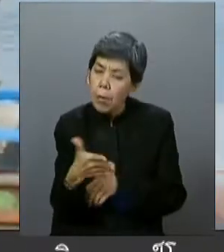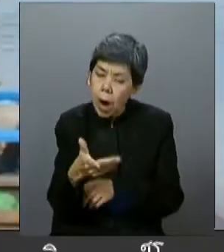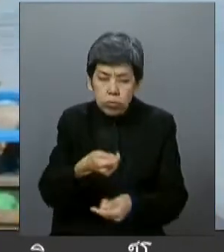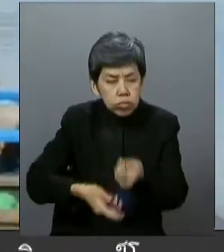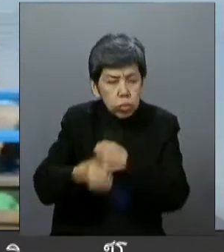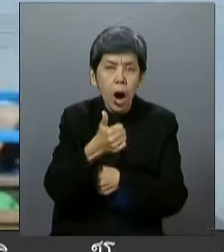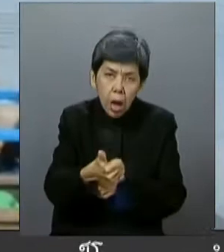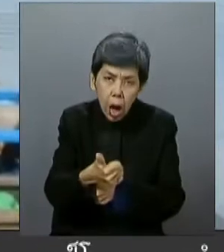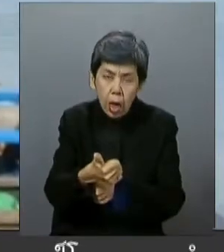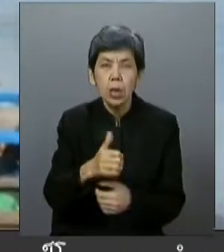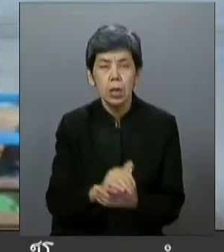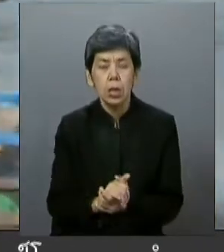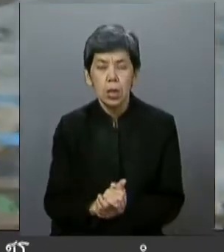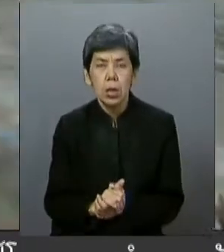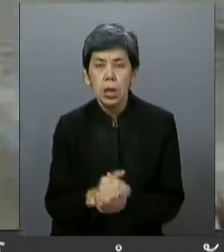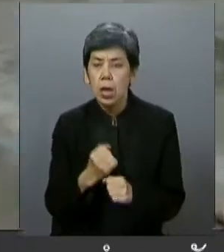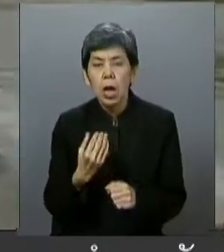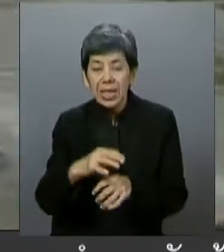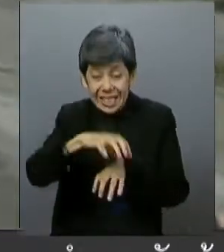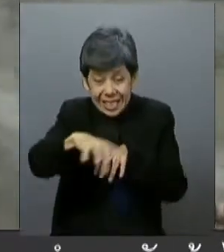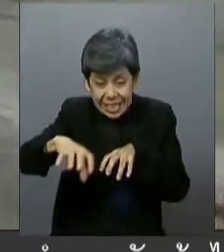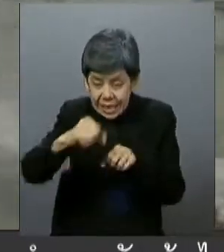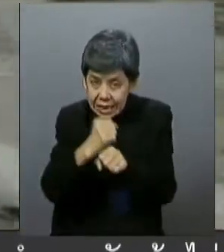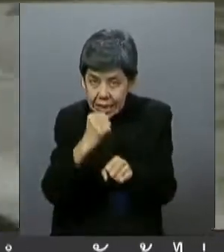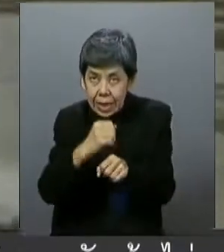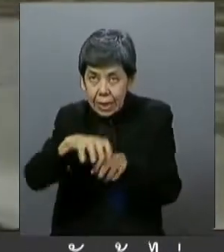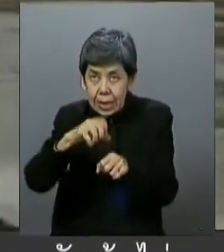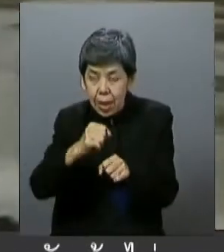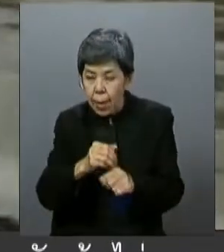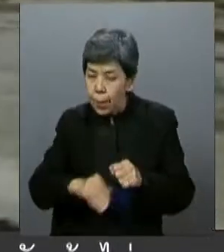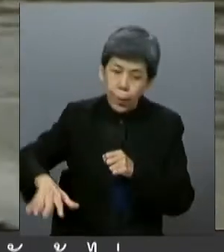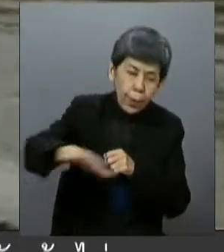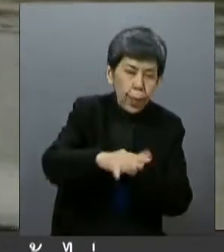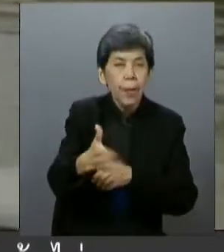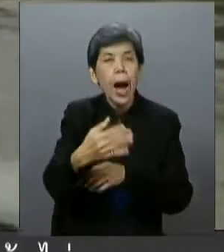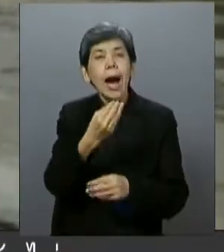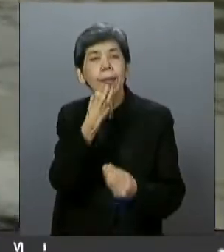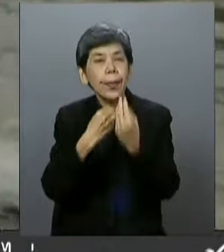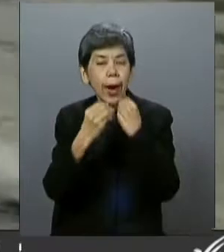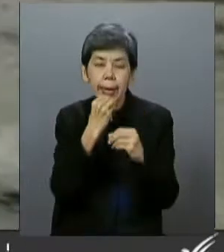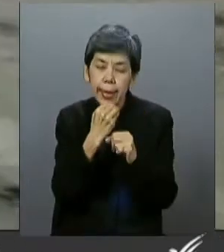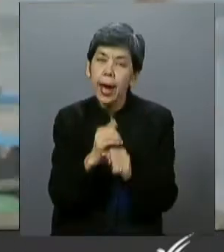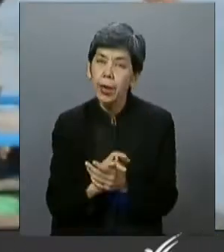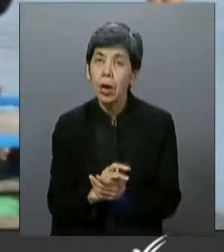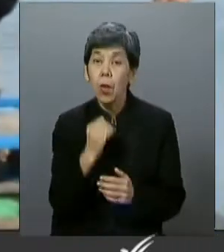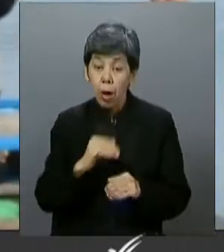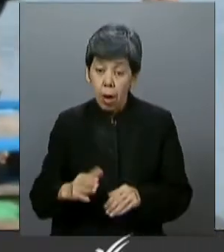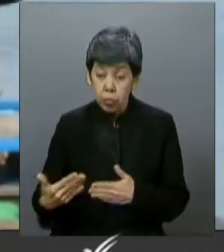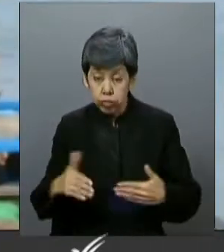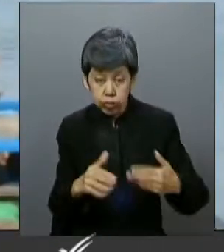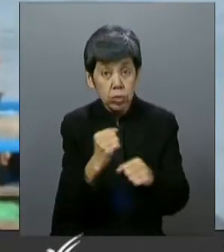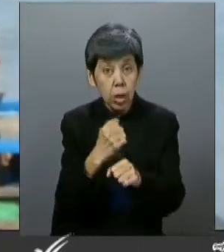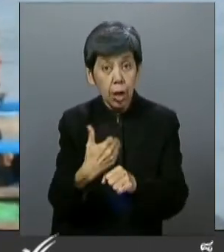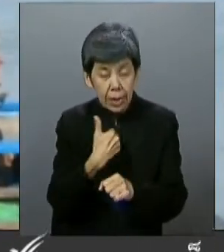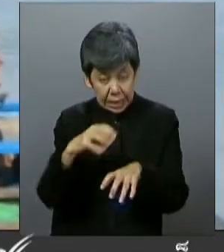ขุดหินอาศัยขุดหินอาศัยหาปลากินเวลาปลาขึ้นก็มารับอยู่นี่ขุ